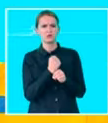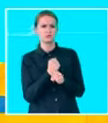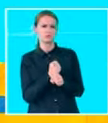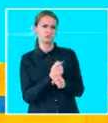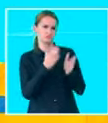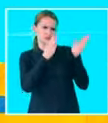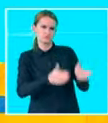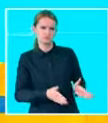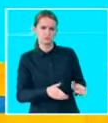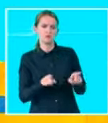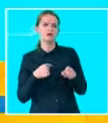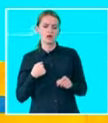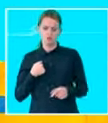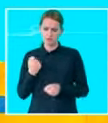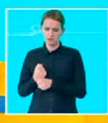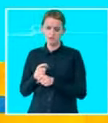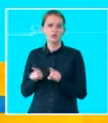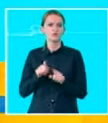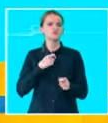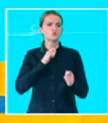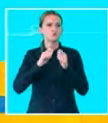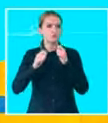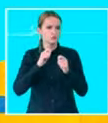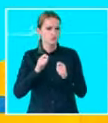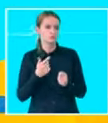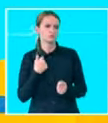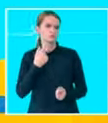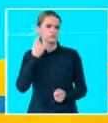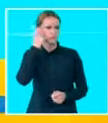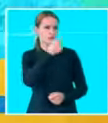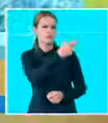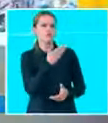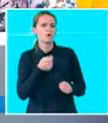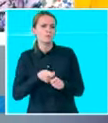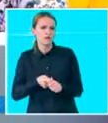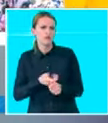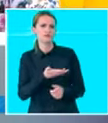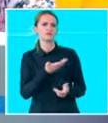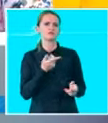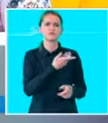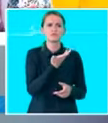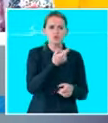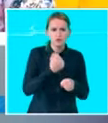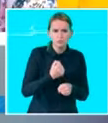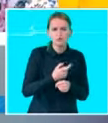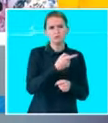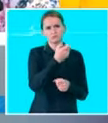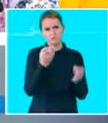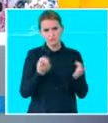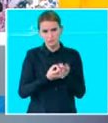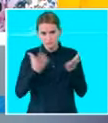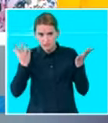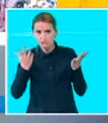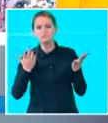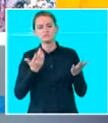съм следяла нещата, които той правеше и позициите, които заемаше. Няколко така много емблематични случаи. Оказа се, че и той